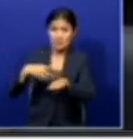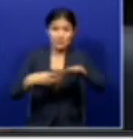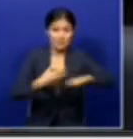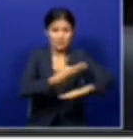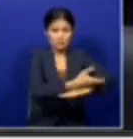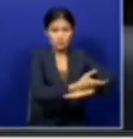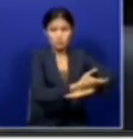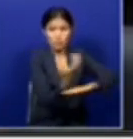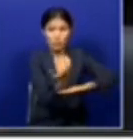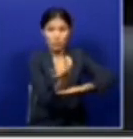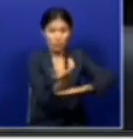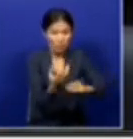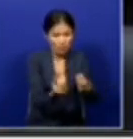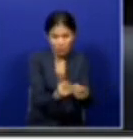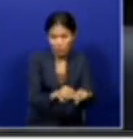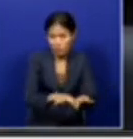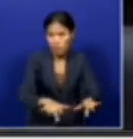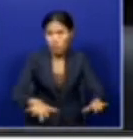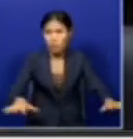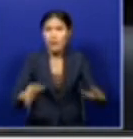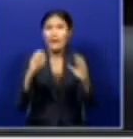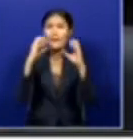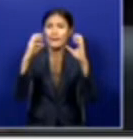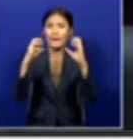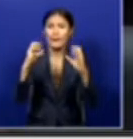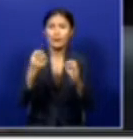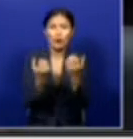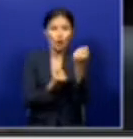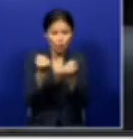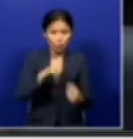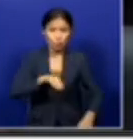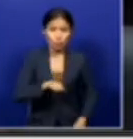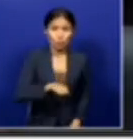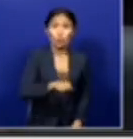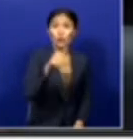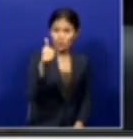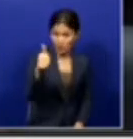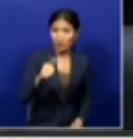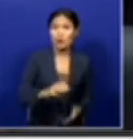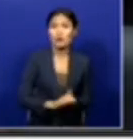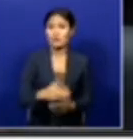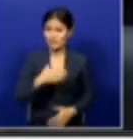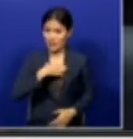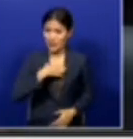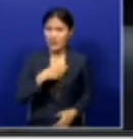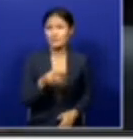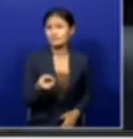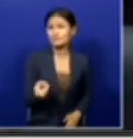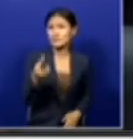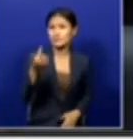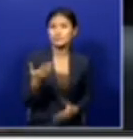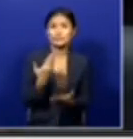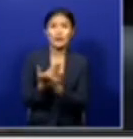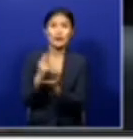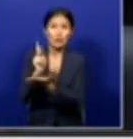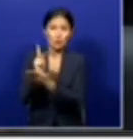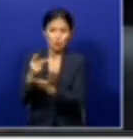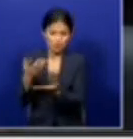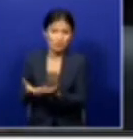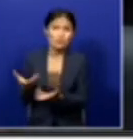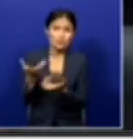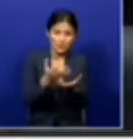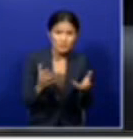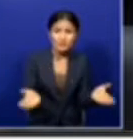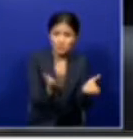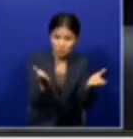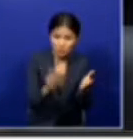การเกษตรเขาได้นโยบายฟื้นฟูนะครับเงินกู้เนี่ยก็ยังบอกว่าสนับสนุนเส้นทางขนส่งทางการเกษ